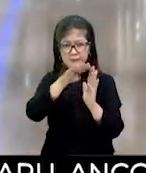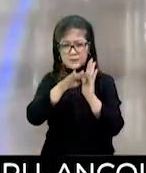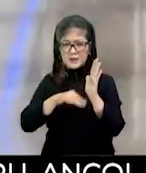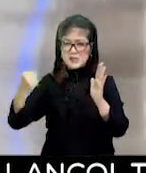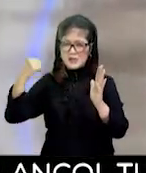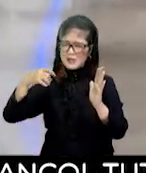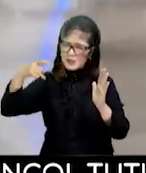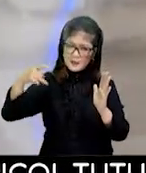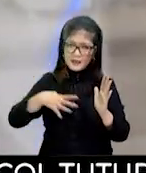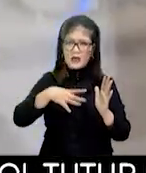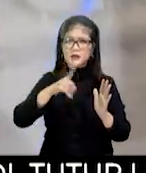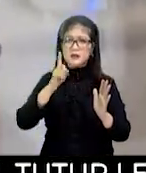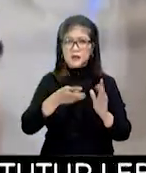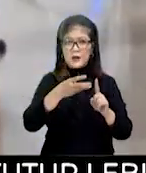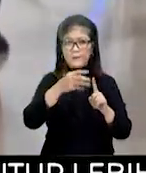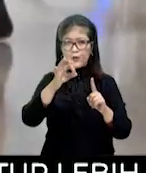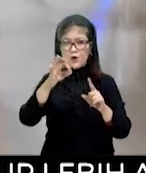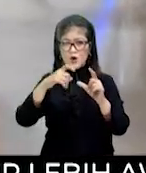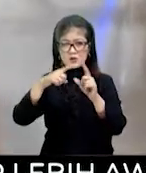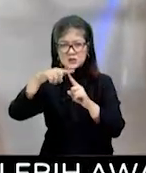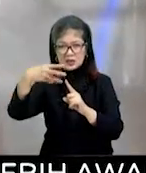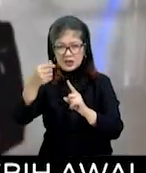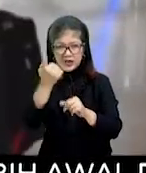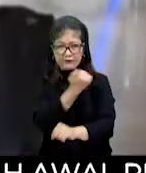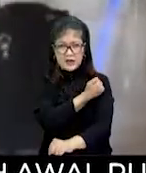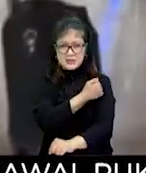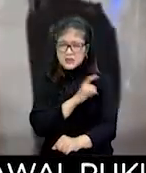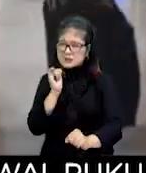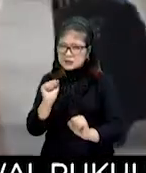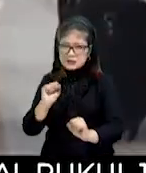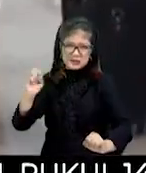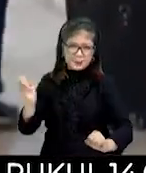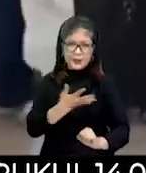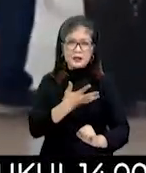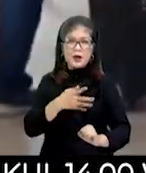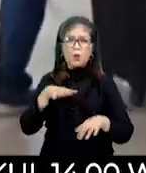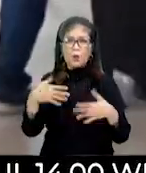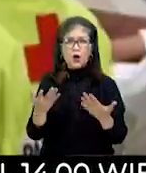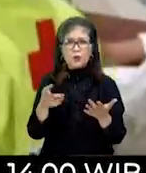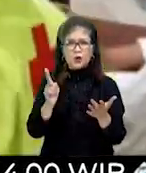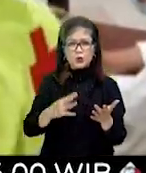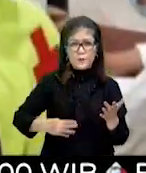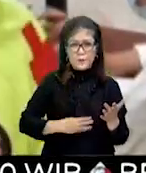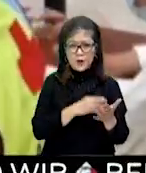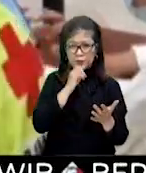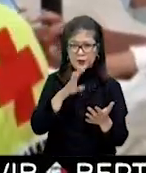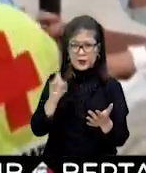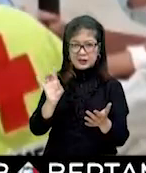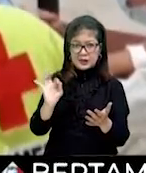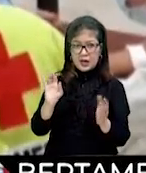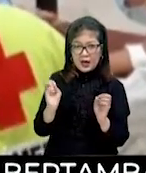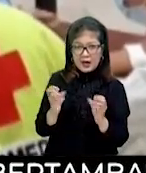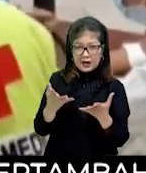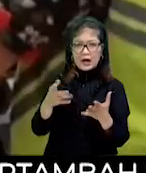akan diperketat, booster vaksinasi akan dipercepat. Meski demikian, Ma'ruf mengatakan tidak ada kenaikan level PPKM,